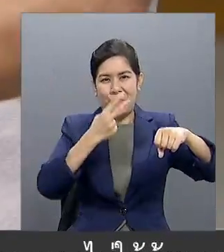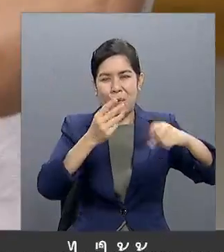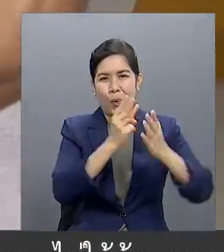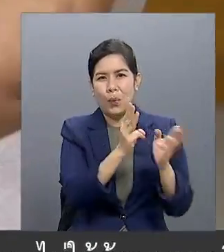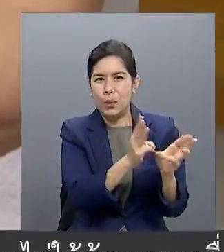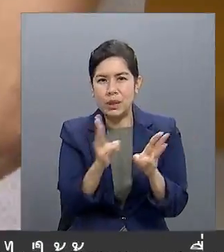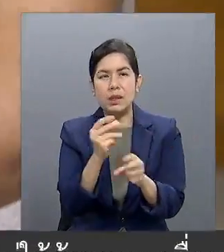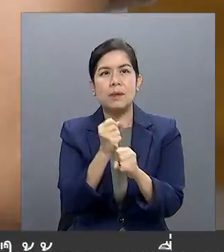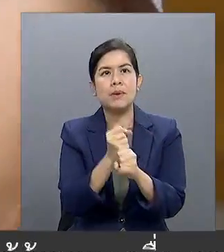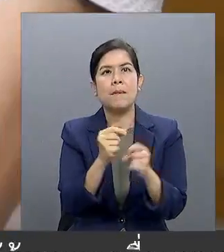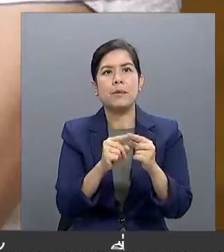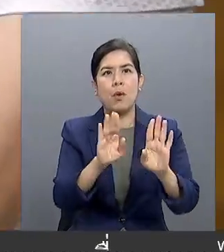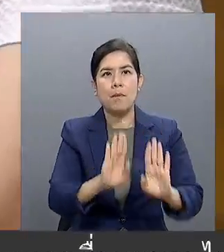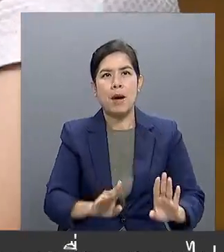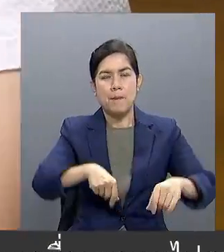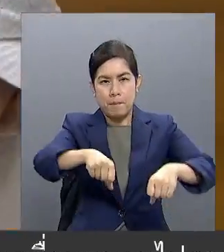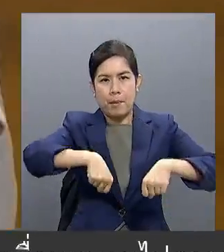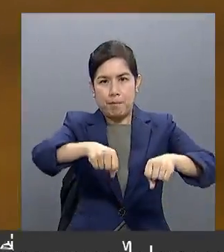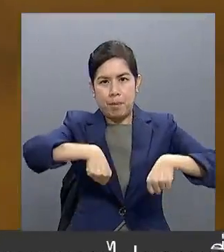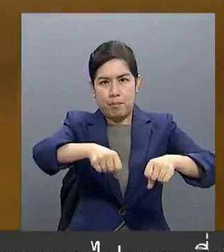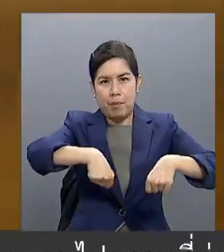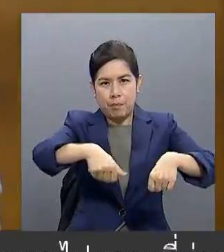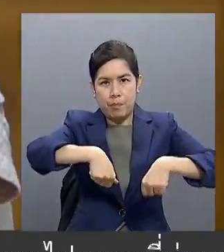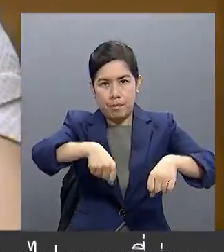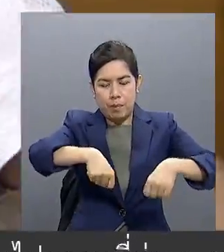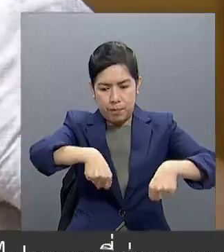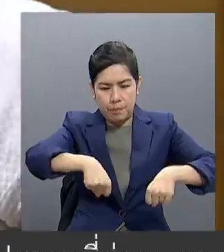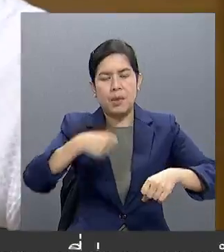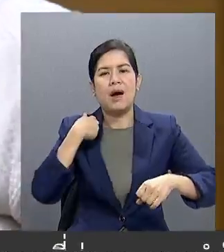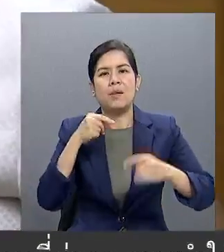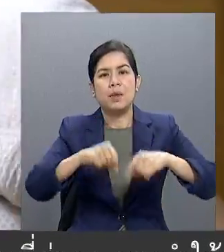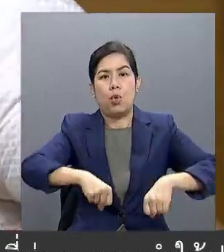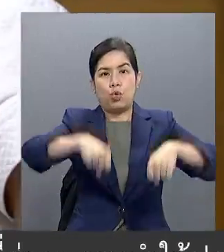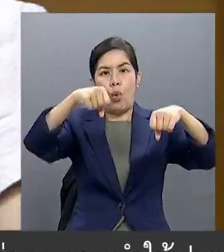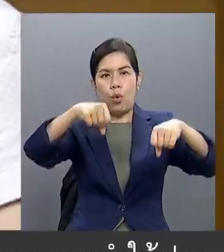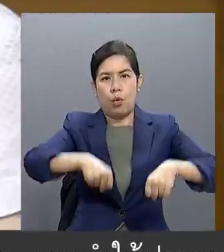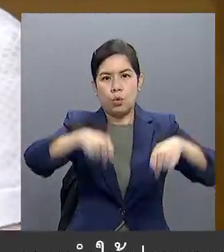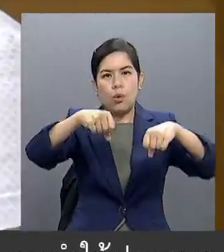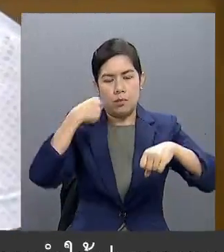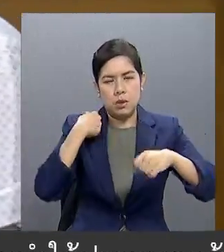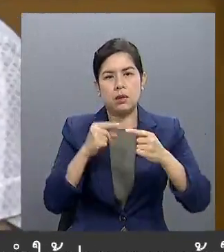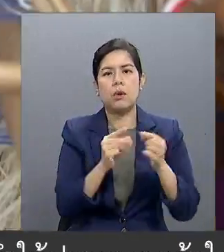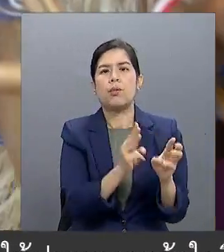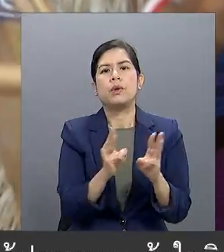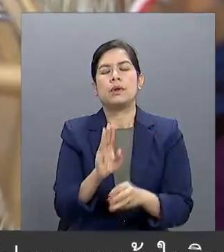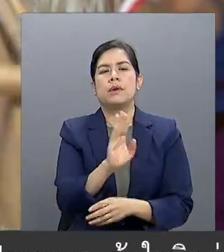ใช้อุตสาหกรรมไม่ได้ถ้าเป็นป้ายกโบราณจริงๆเราต้องยกด้วยมือค่ะ